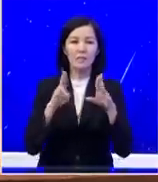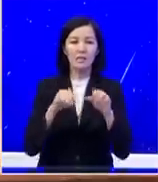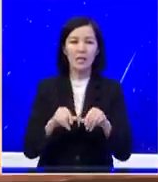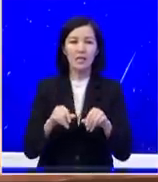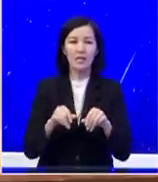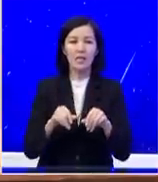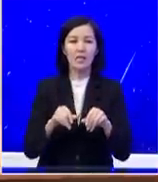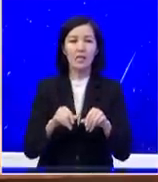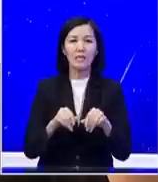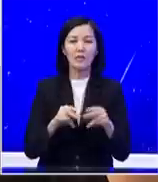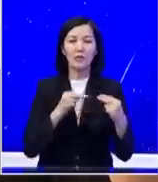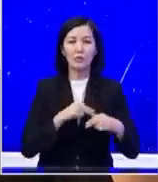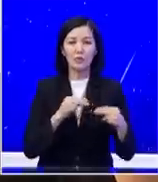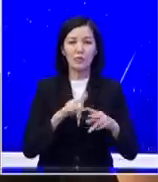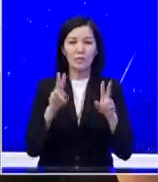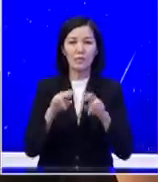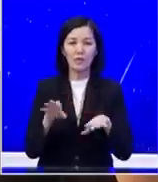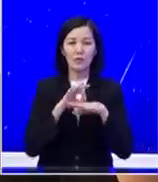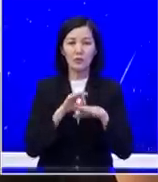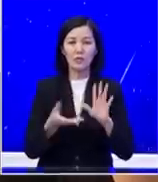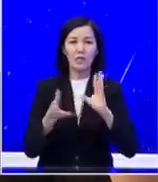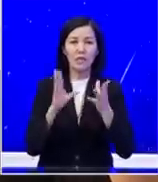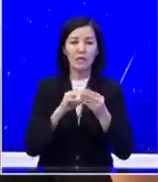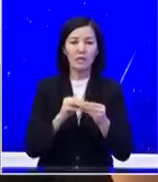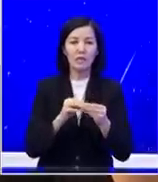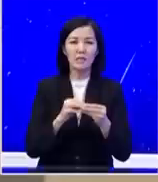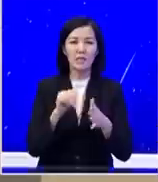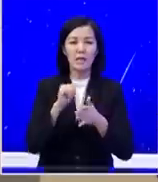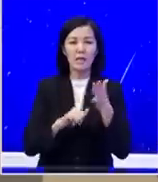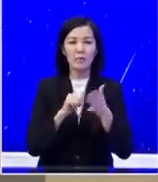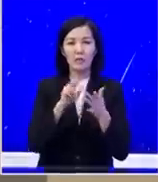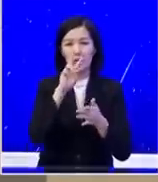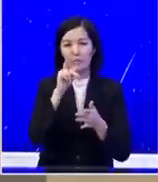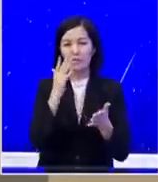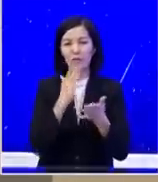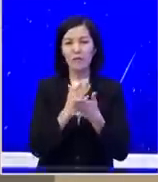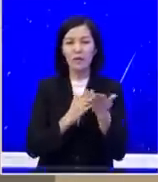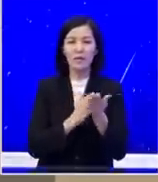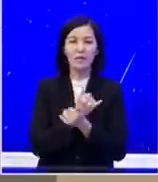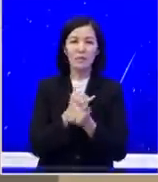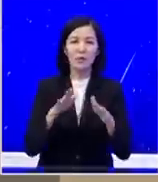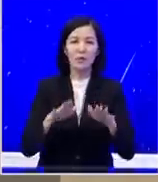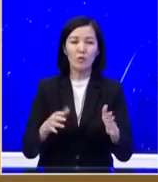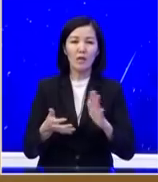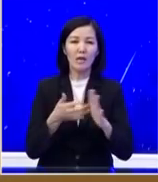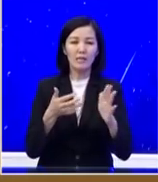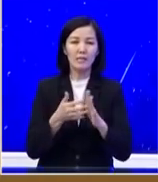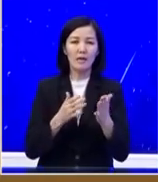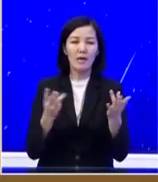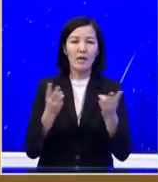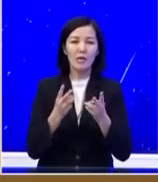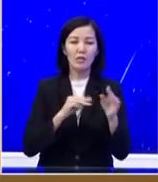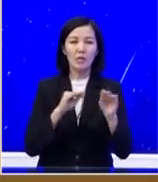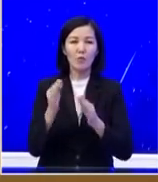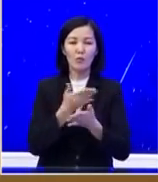ведомство аралық жұмыс тобы рейд жүргізді. Нәтижесінде бірқатар кемшіліктер анықталды. Қызмет көрсету бұрыштарының аздығы, қажетті